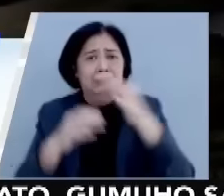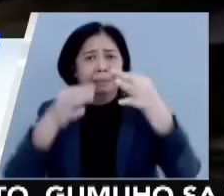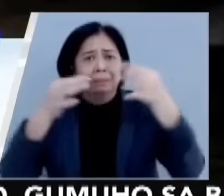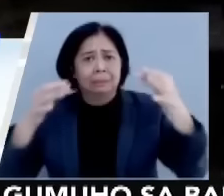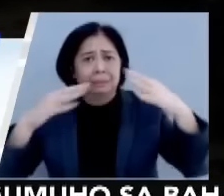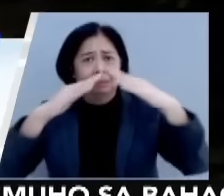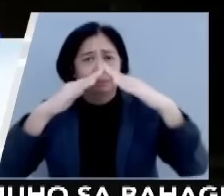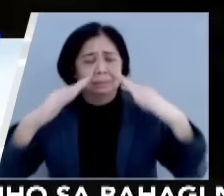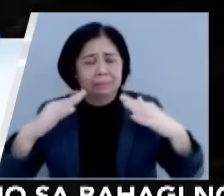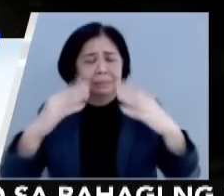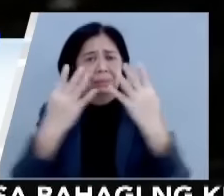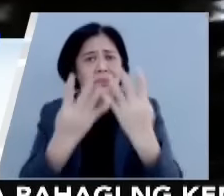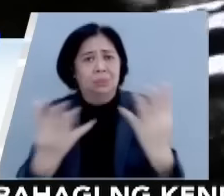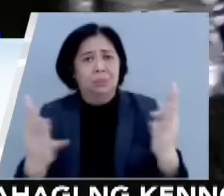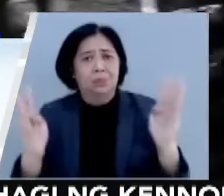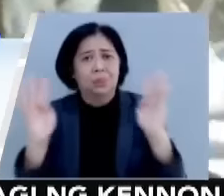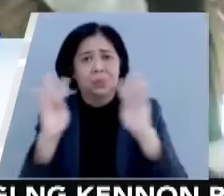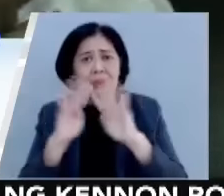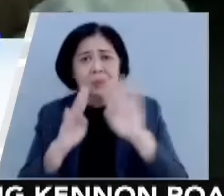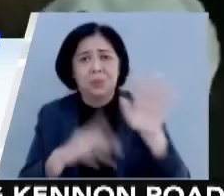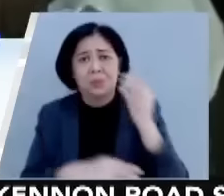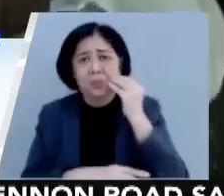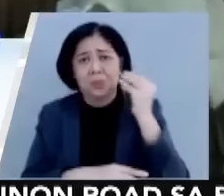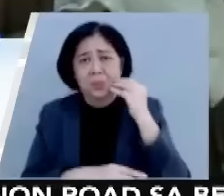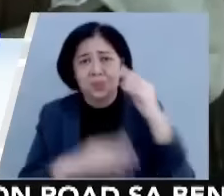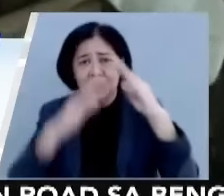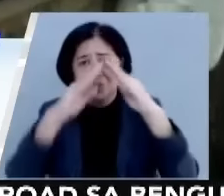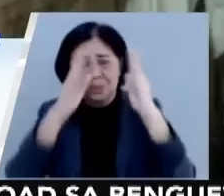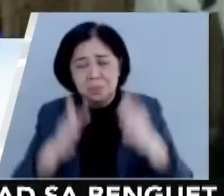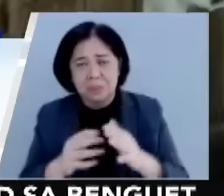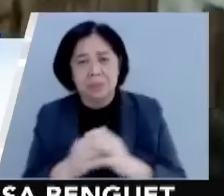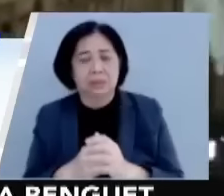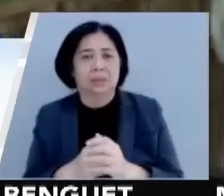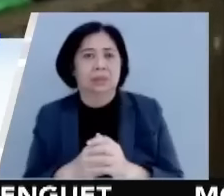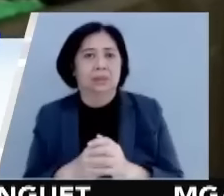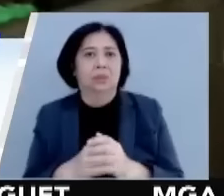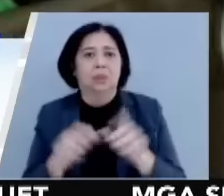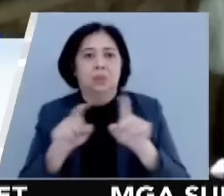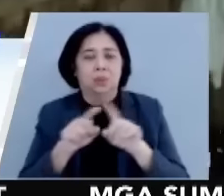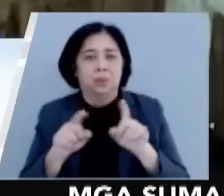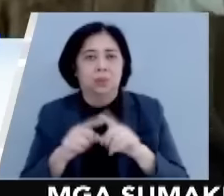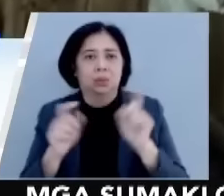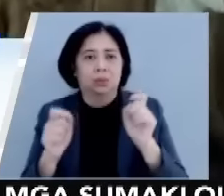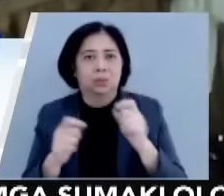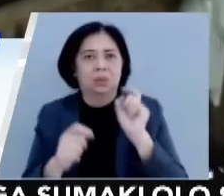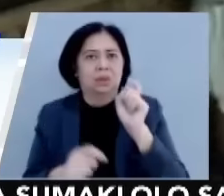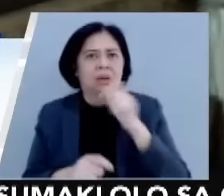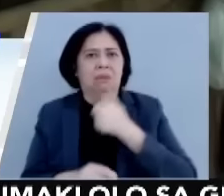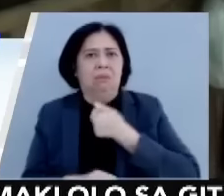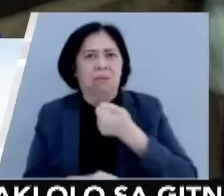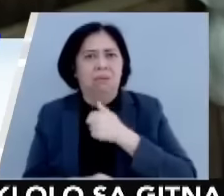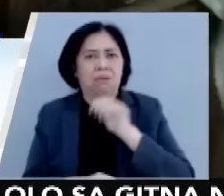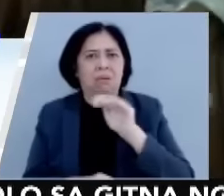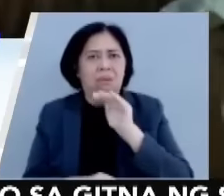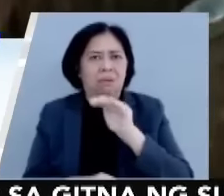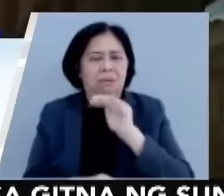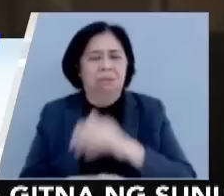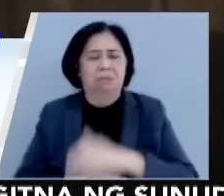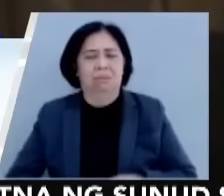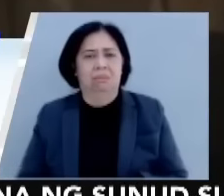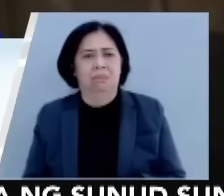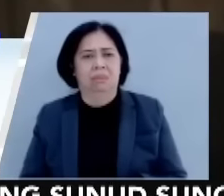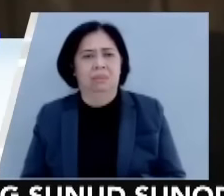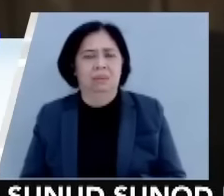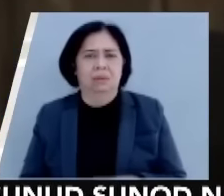dingding ng kanilang tirahan. Mabilis na rin daw siyang hingalin dahil sa kanyang hika. Sobrang